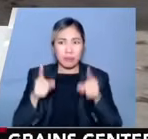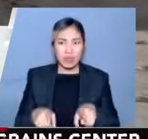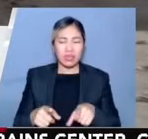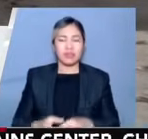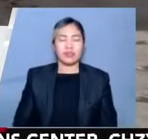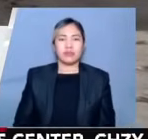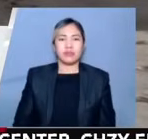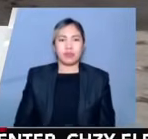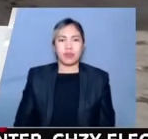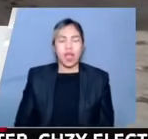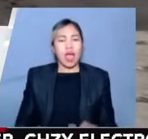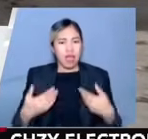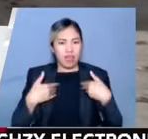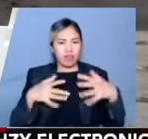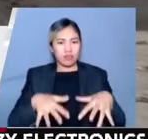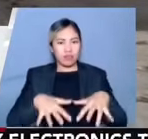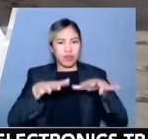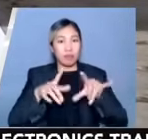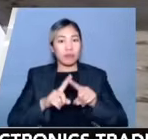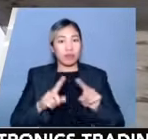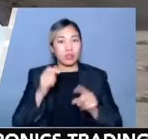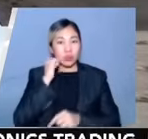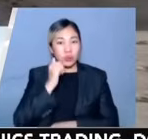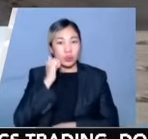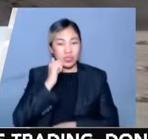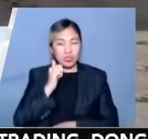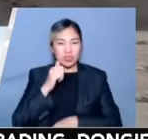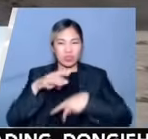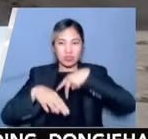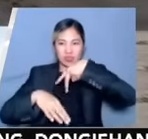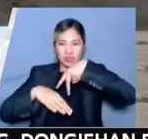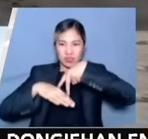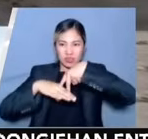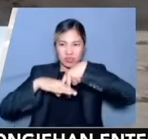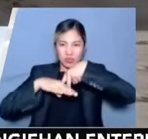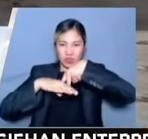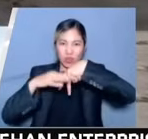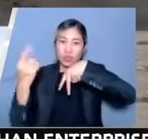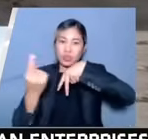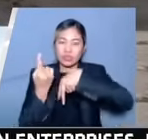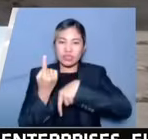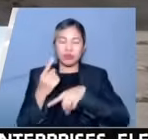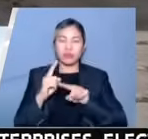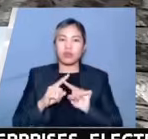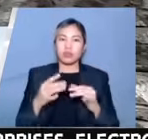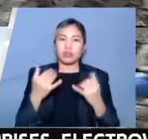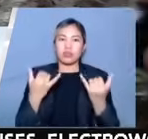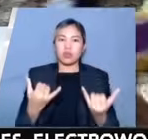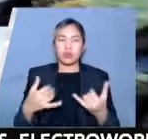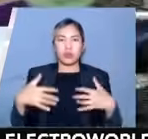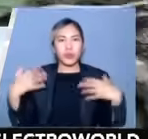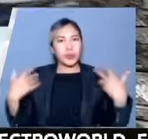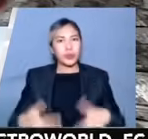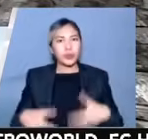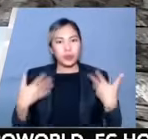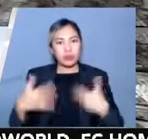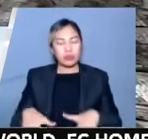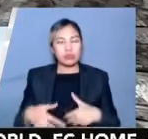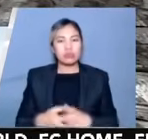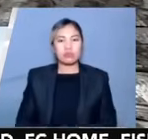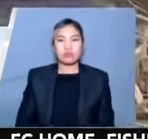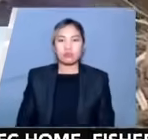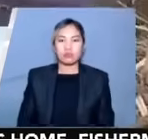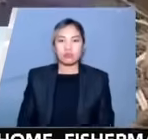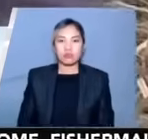kanila pero kalimitan po mga hanggang sakong ganon pero ngayon po kakaiba po siya wala pa ring supply ng